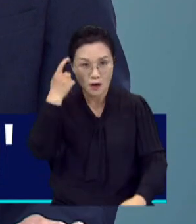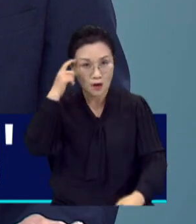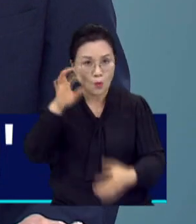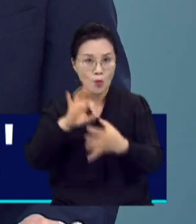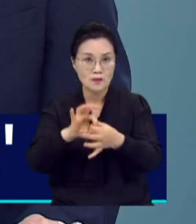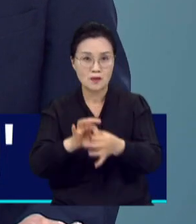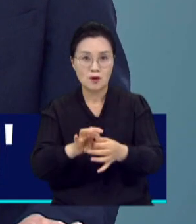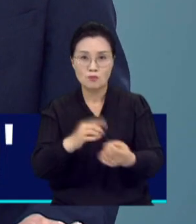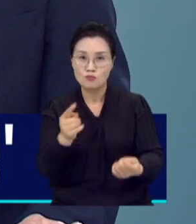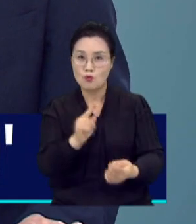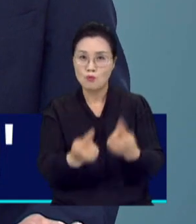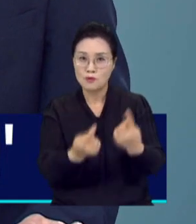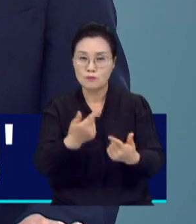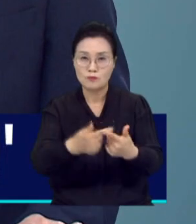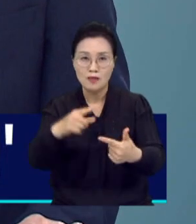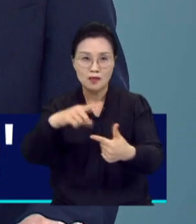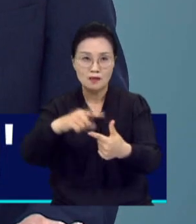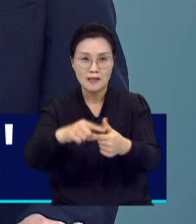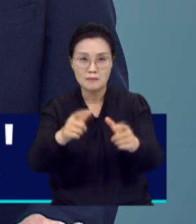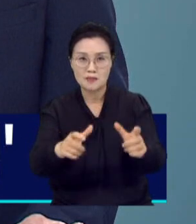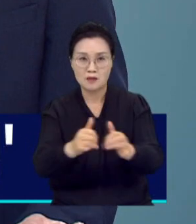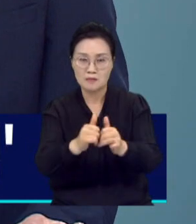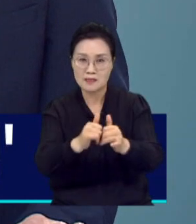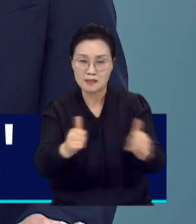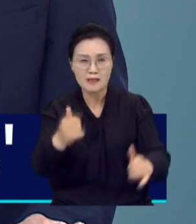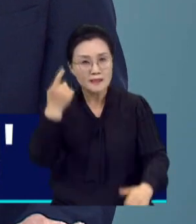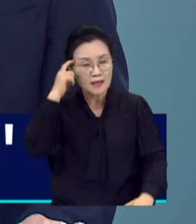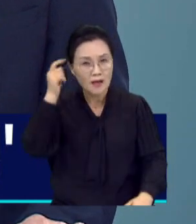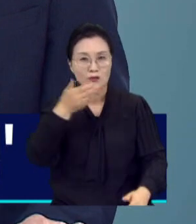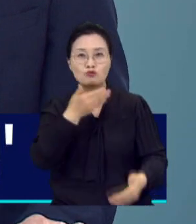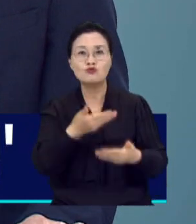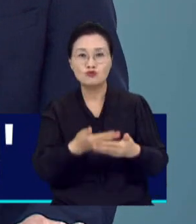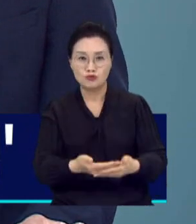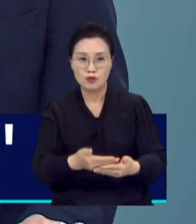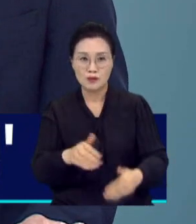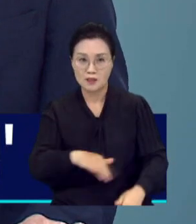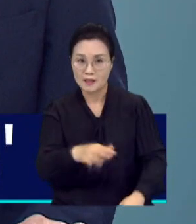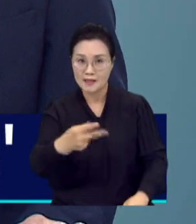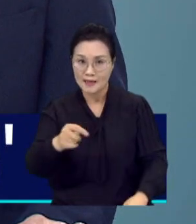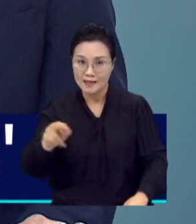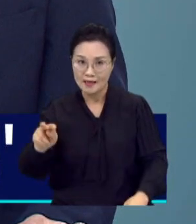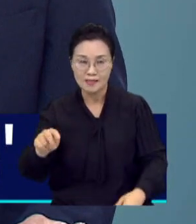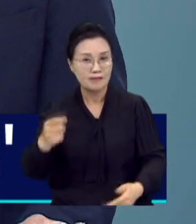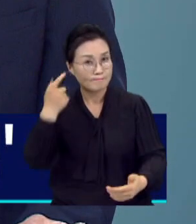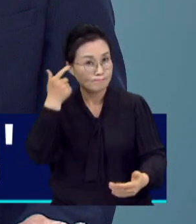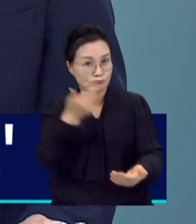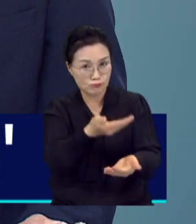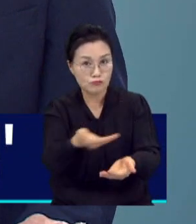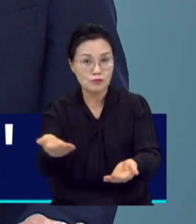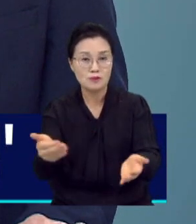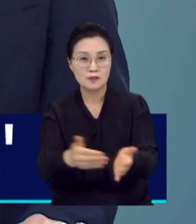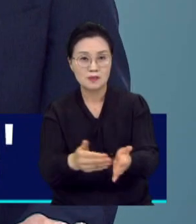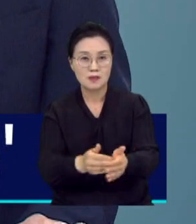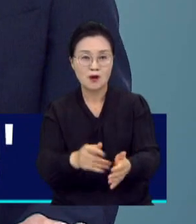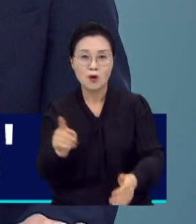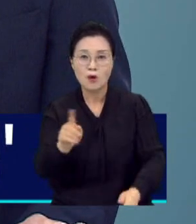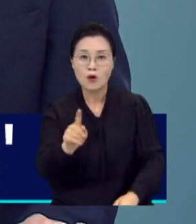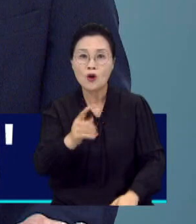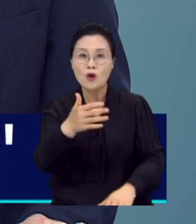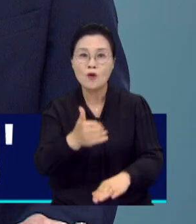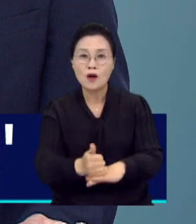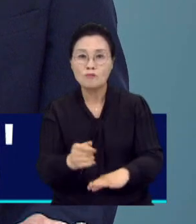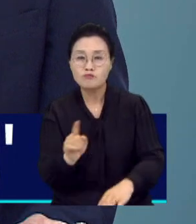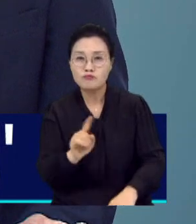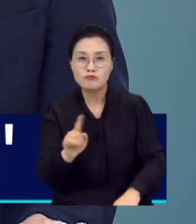관심사인데요 무엇보다 부산 경남 지역민들의 여론이 중요할 텐데 저희 knn이 설문조사를 실시했습니다 어떤 결과가